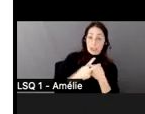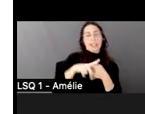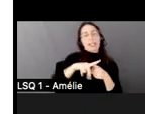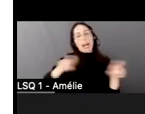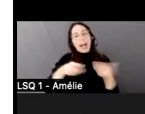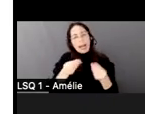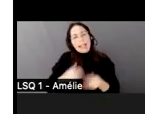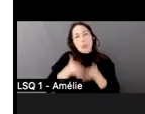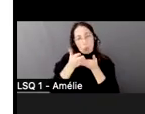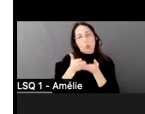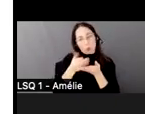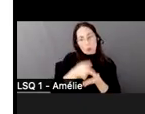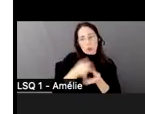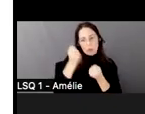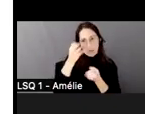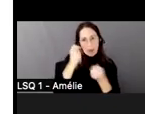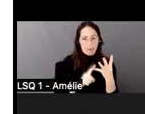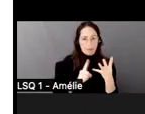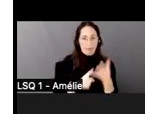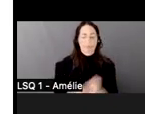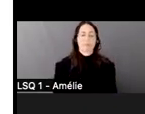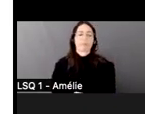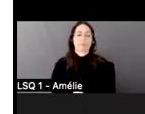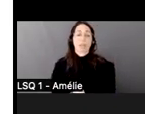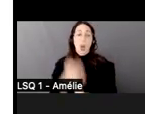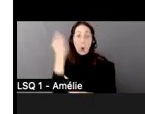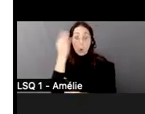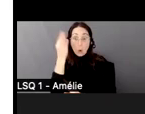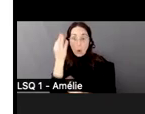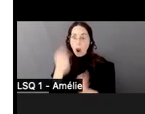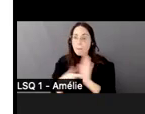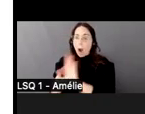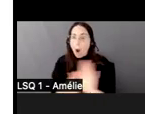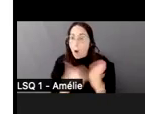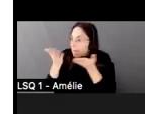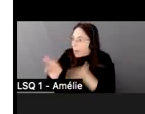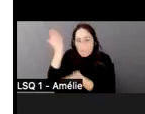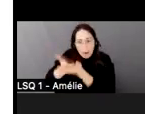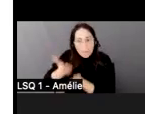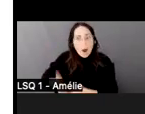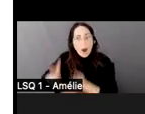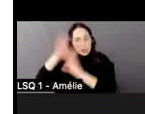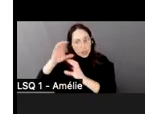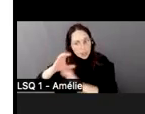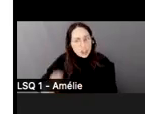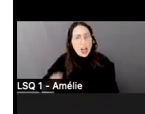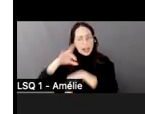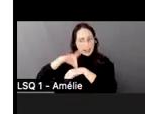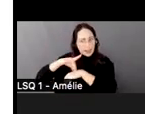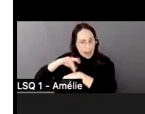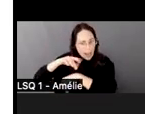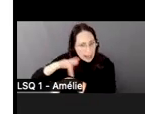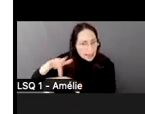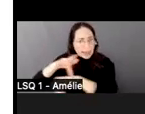ressources. Le cours met en lumière les recherches actuelles, les pratiques du terrain et les ressources